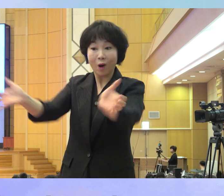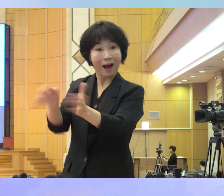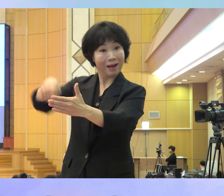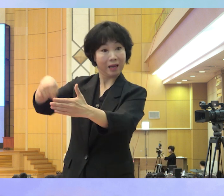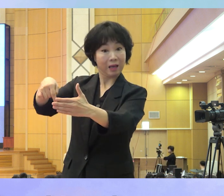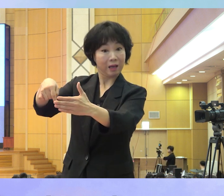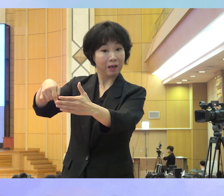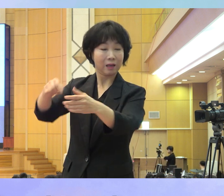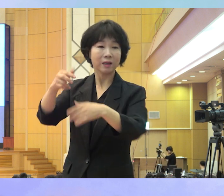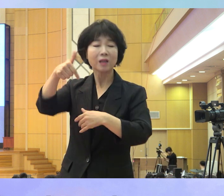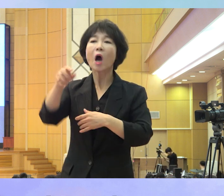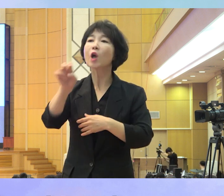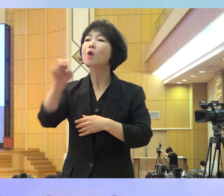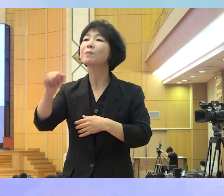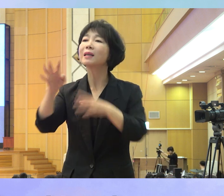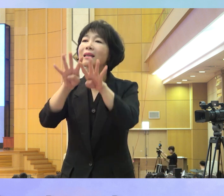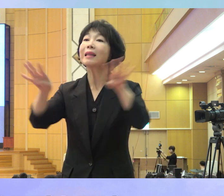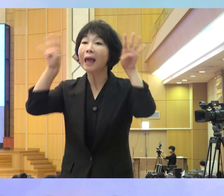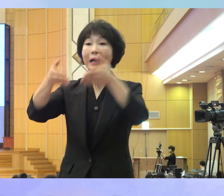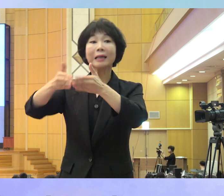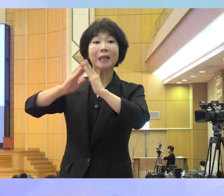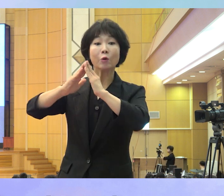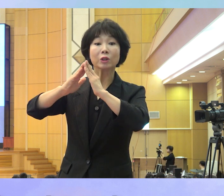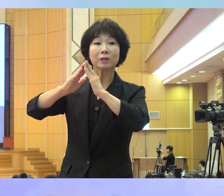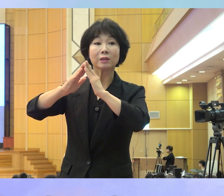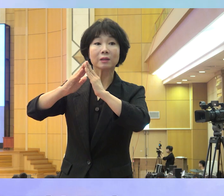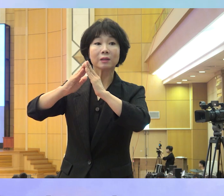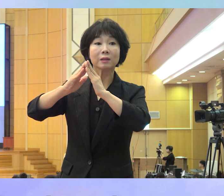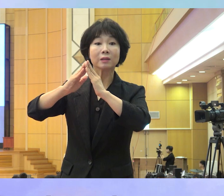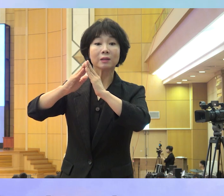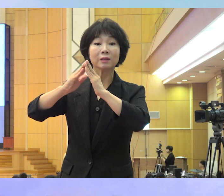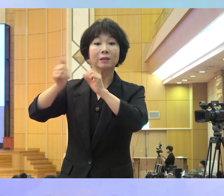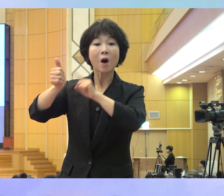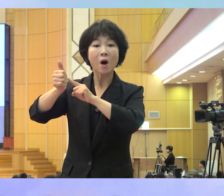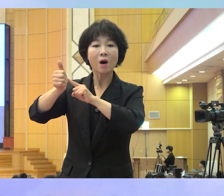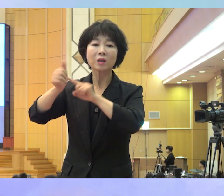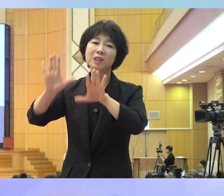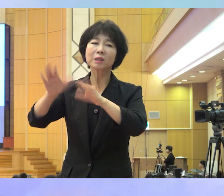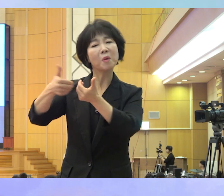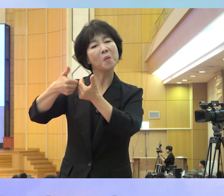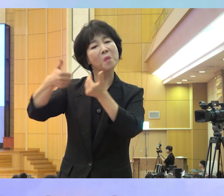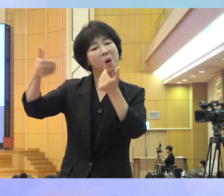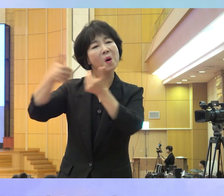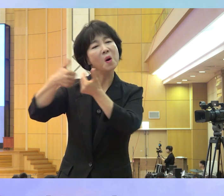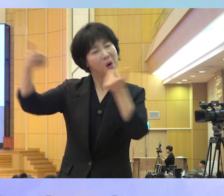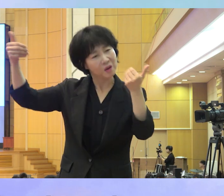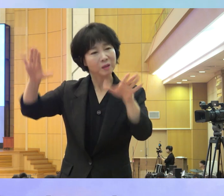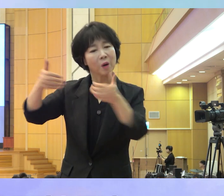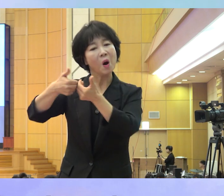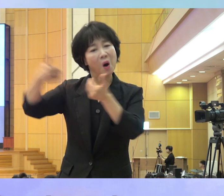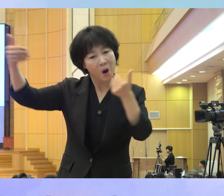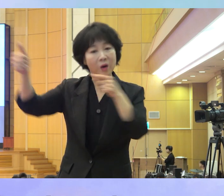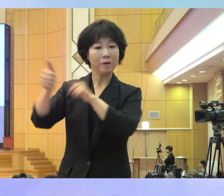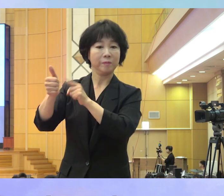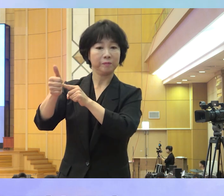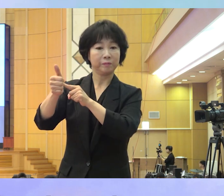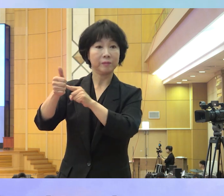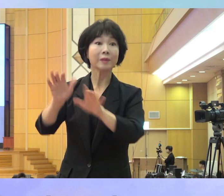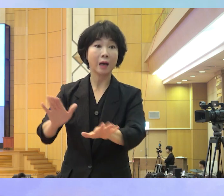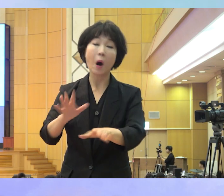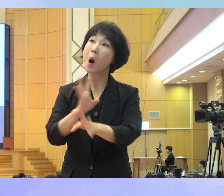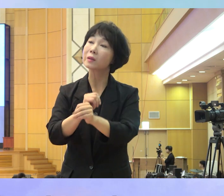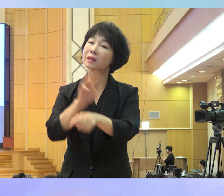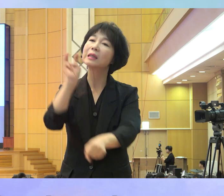세우신, 지금은 고인 되셨습니다만, 홍우준 장로님을 30년